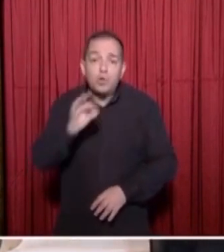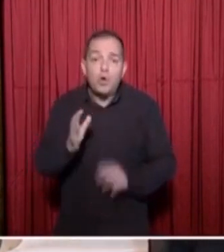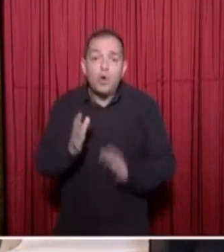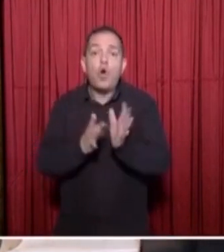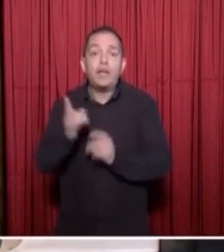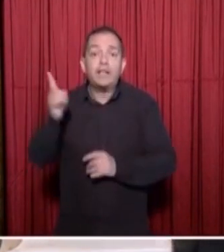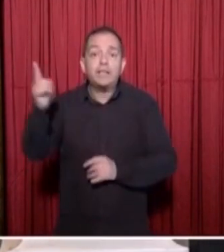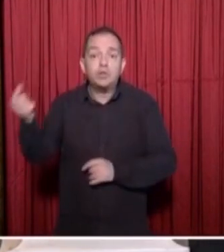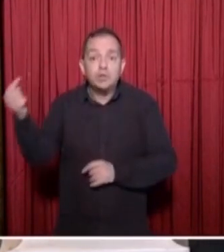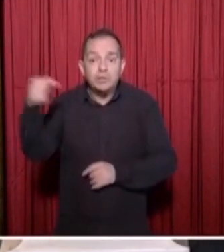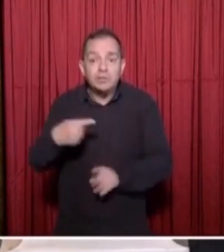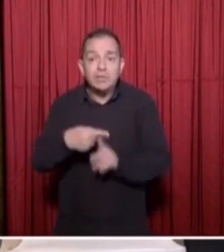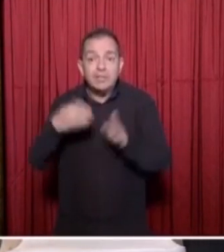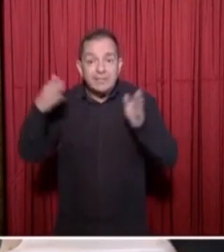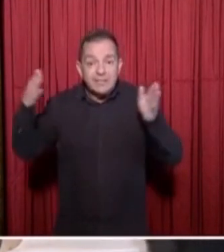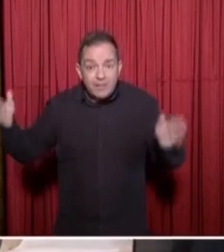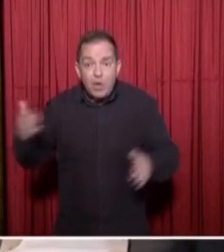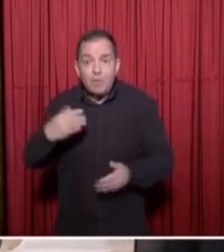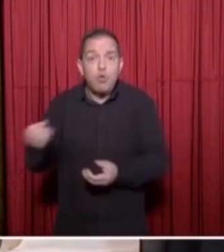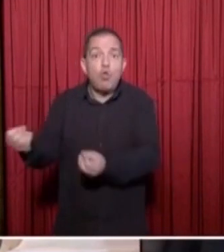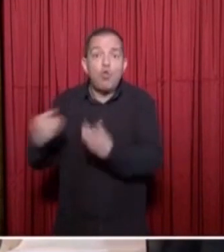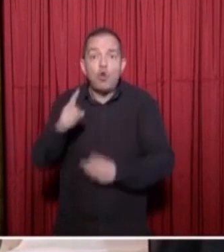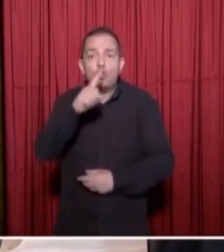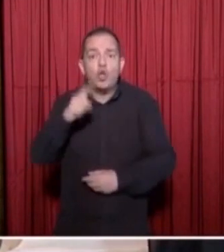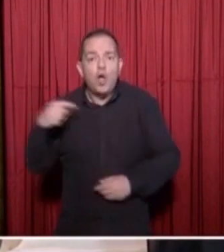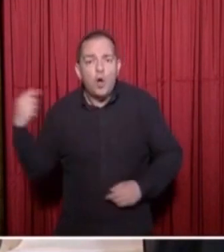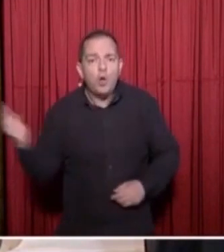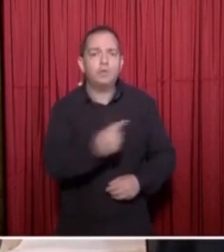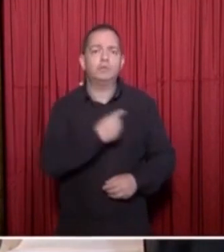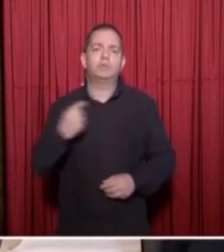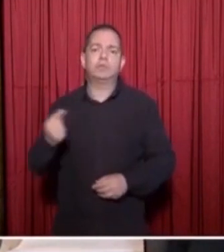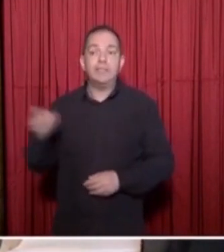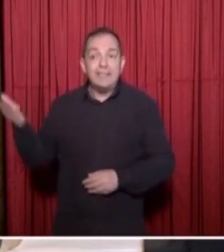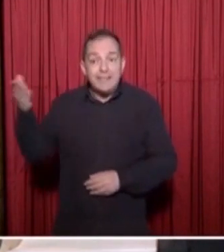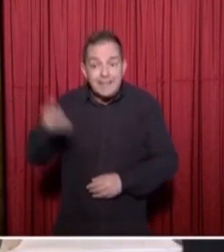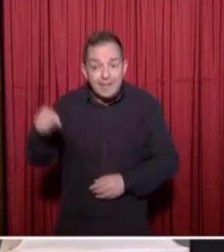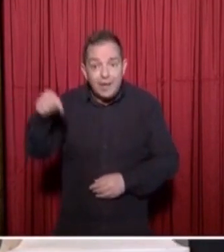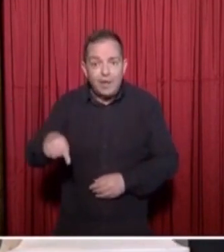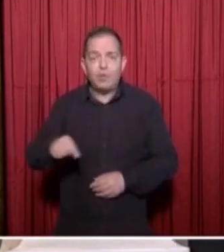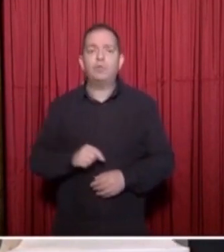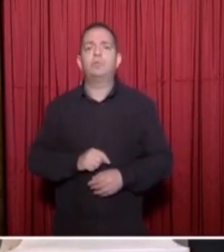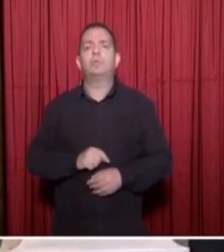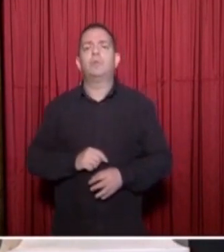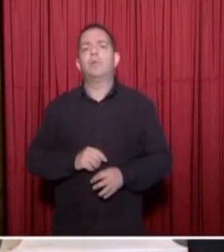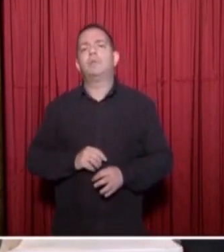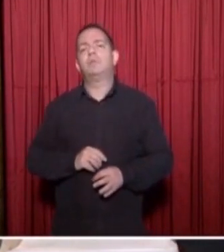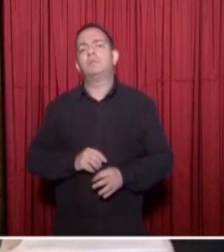εσταυρώθη ειν αζωήν έχομεν άπαντες και ήρθε εις τον κόσμο κατά των ιερών